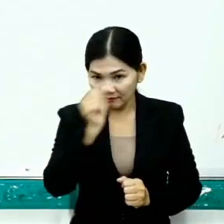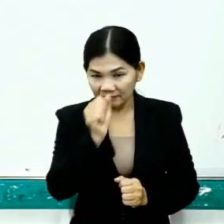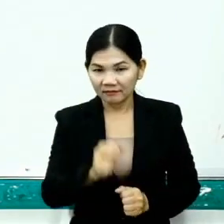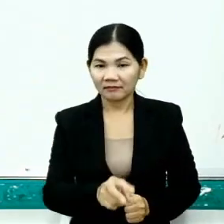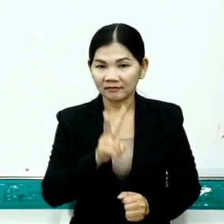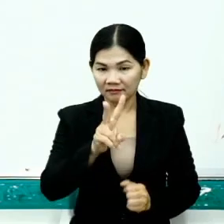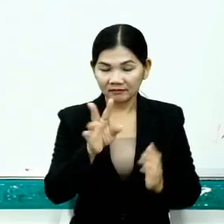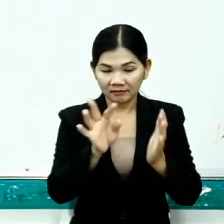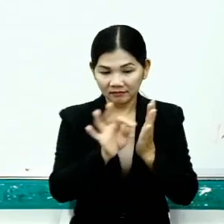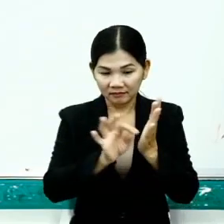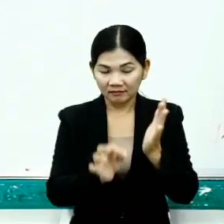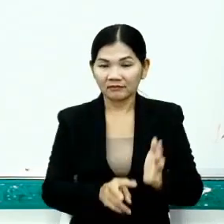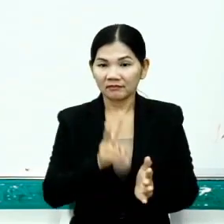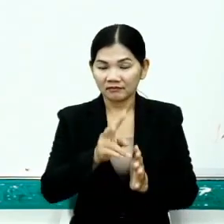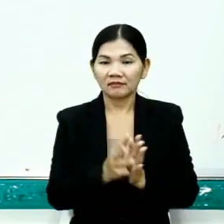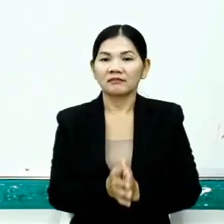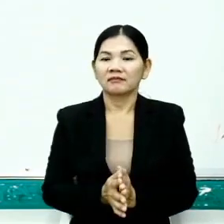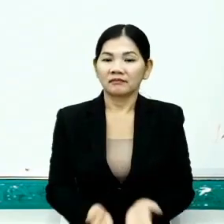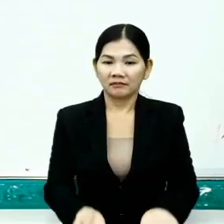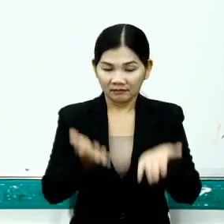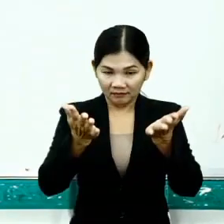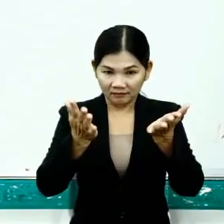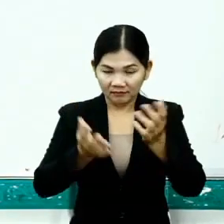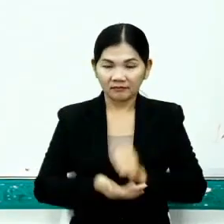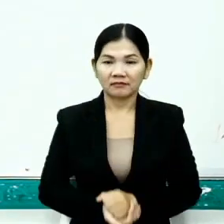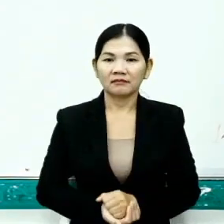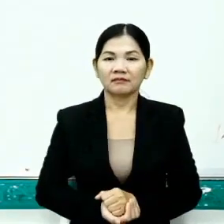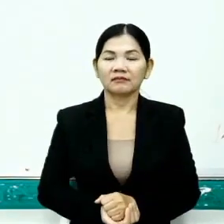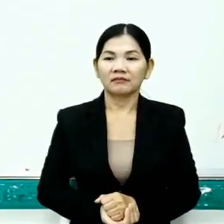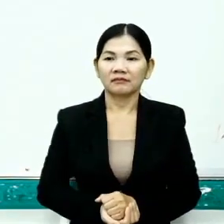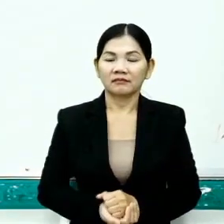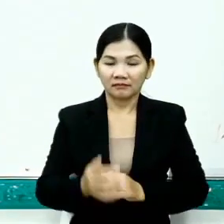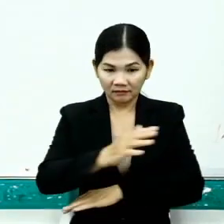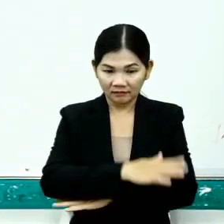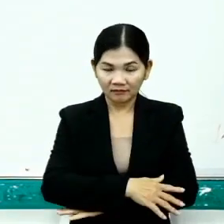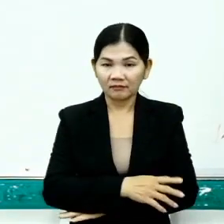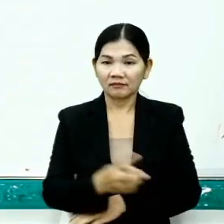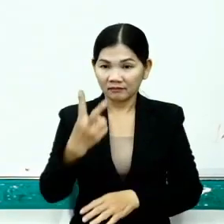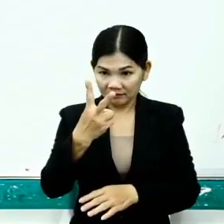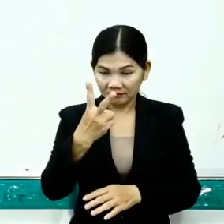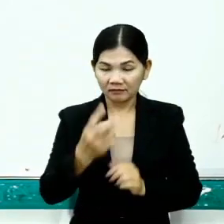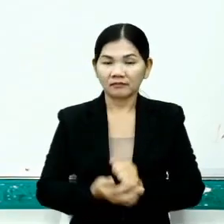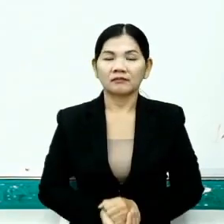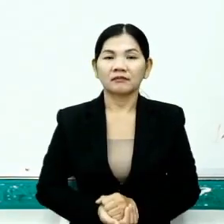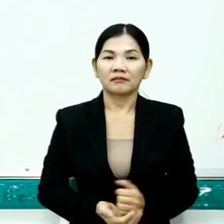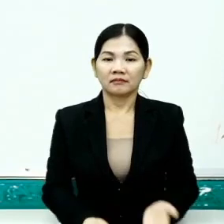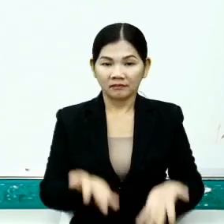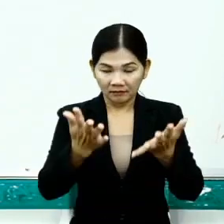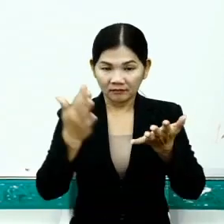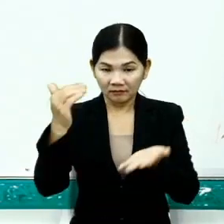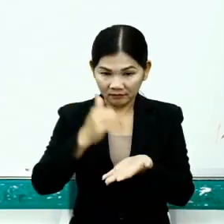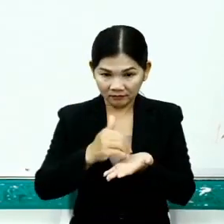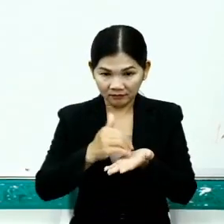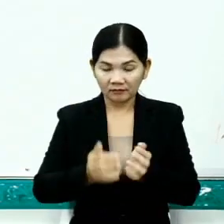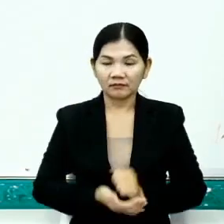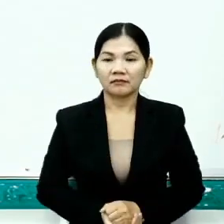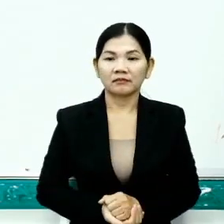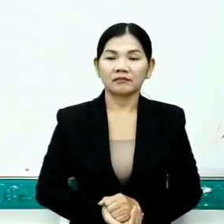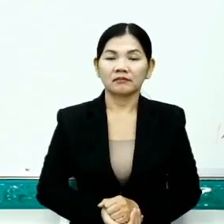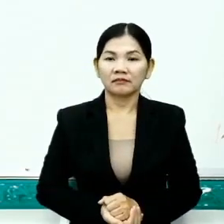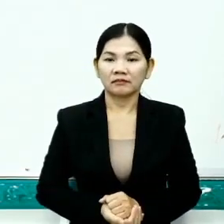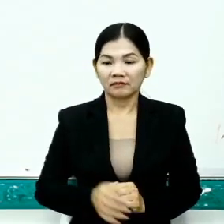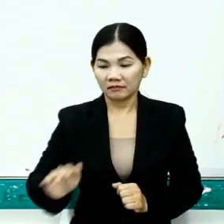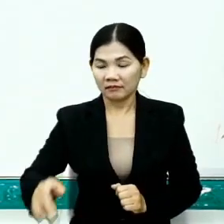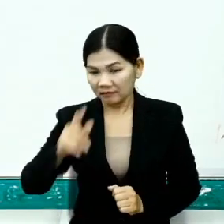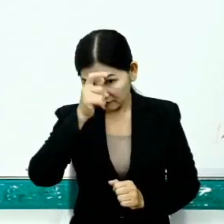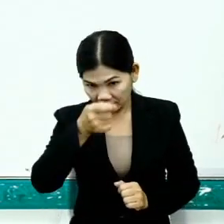pi viện nông sân nó con nãy là một đồng tiết cào chăm sầm rạp một đồng tiết chăm dân chiến pi viện tiền nát cào lại một đồng tiết còn cài bẹ mũ